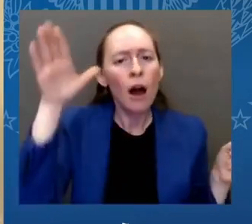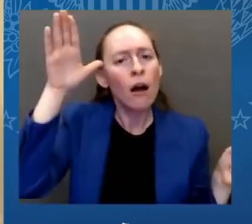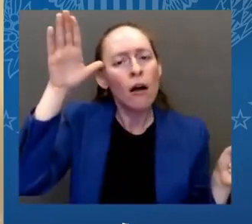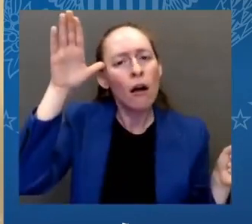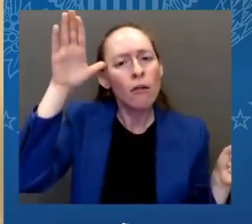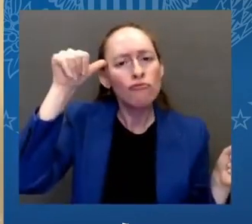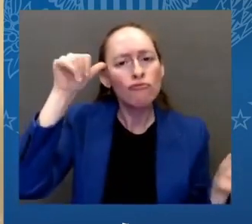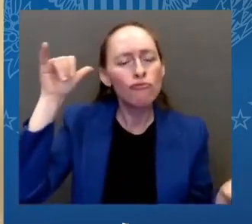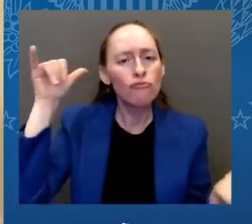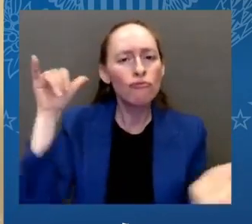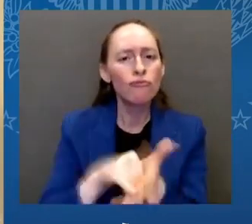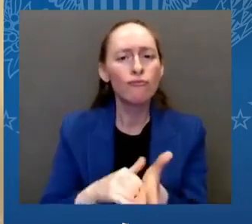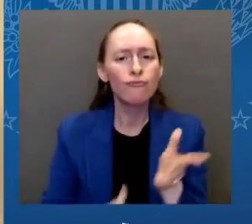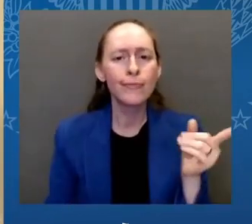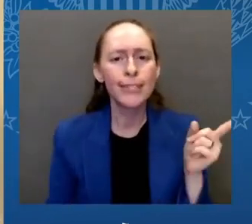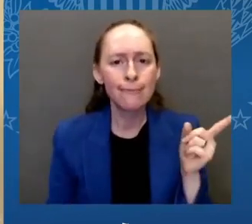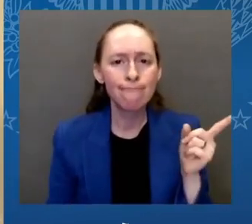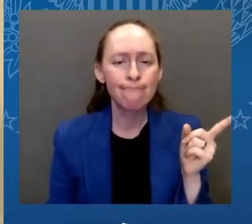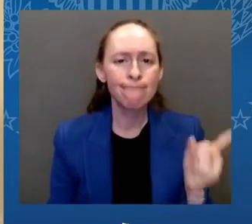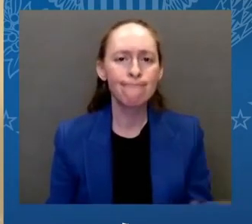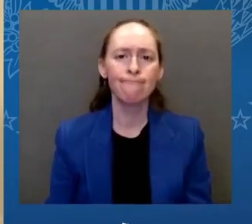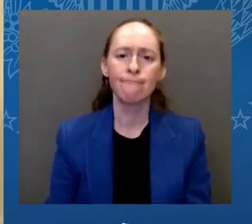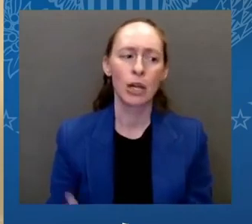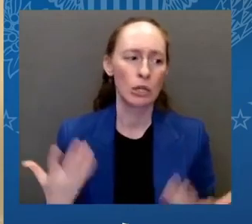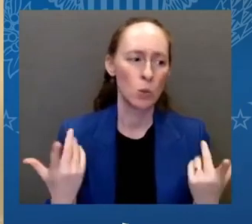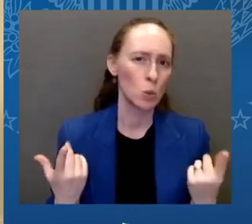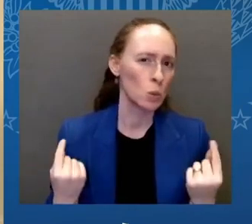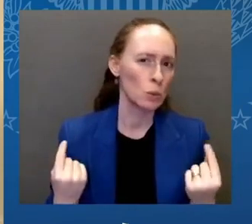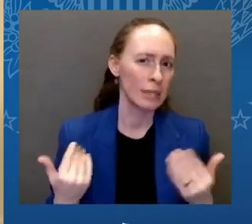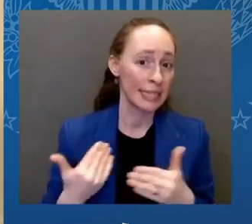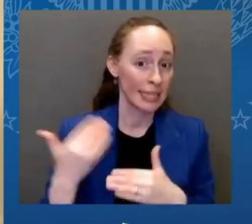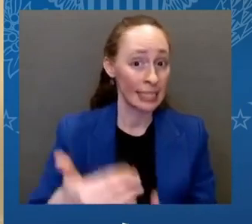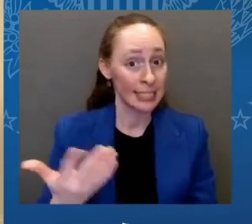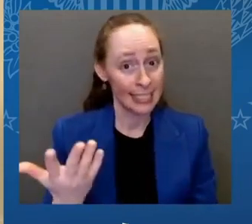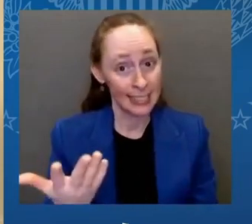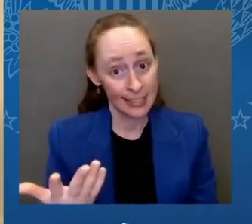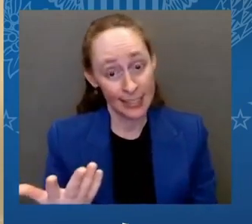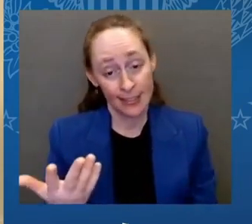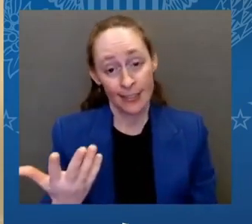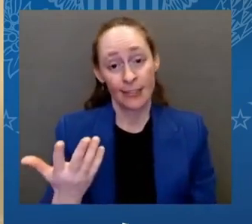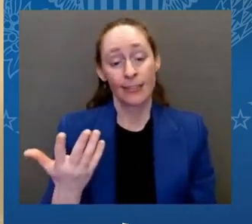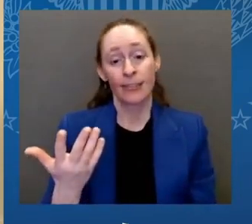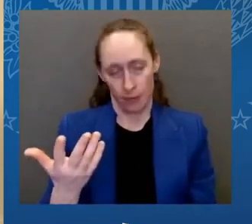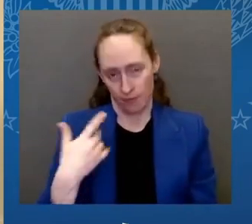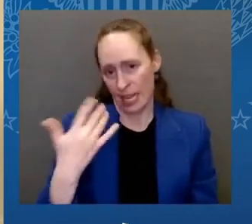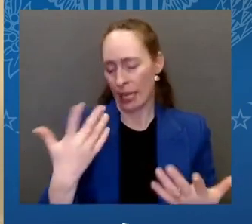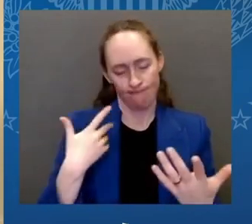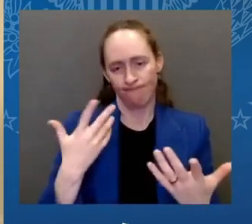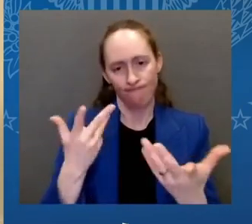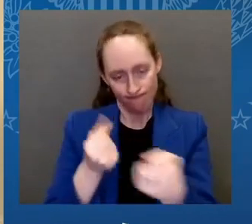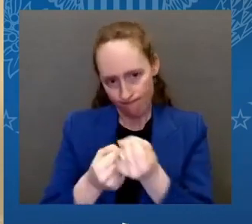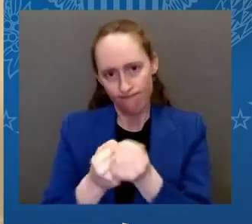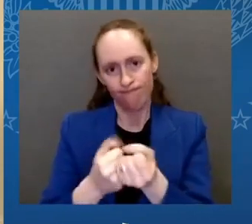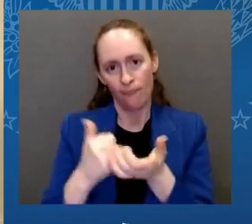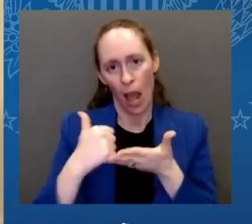Ми говорили сьогодні про те, що ми будемо допомагати Україні в тому, щоб вона добилася успіху на полі бою.